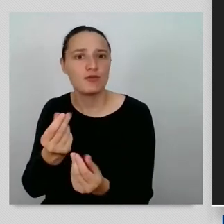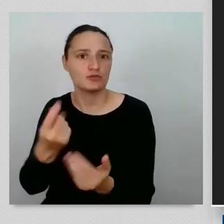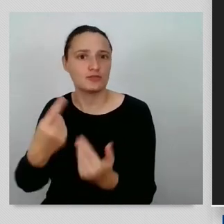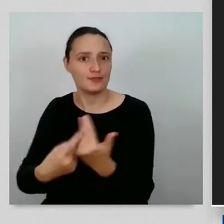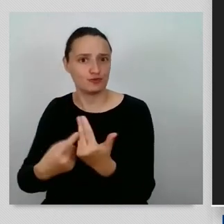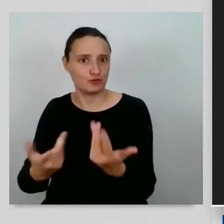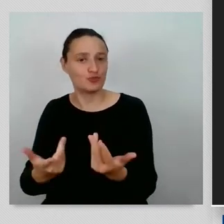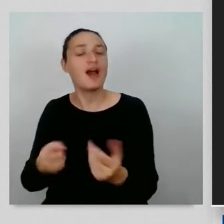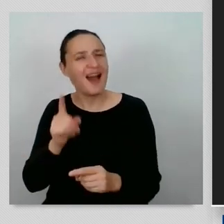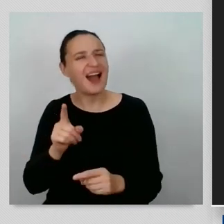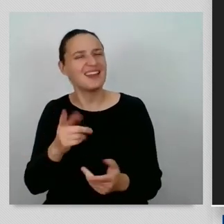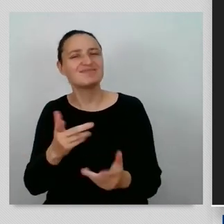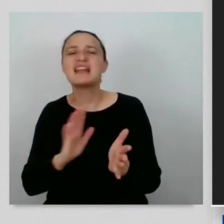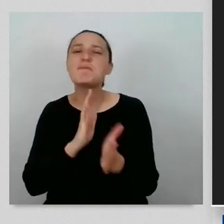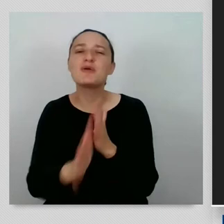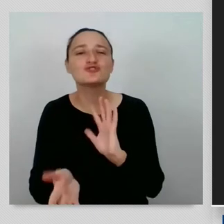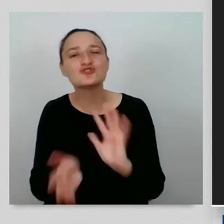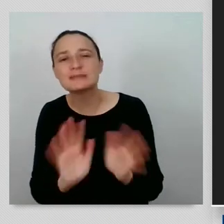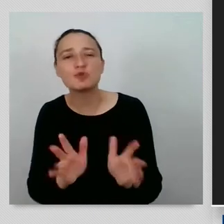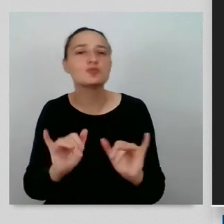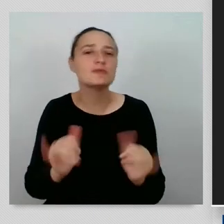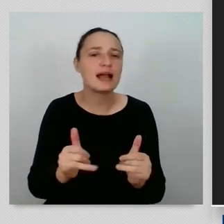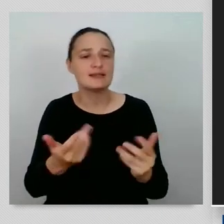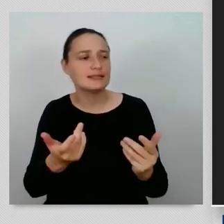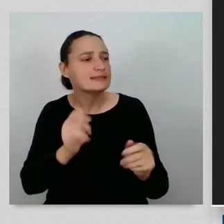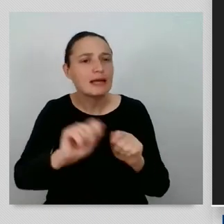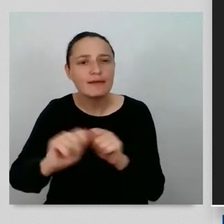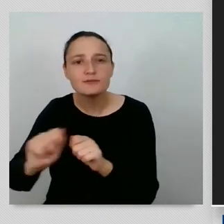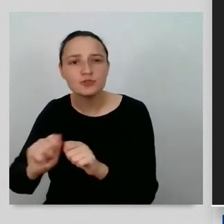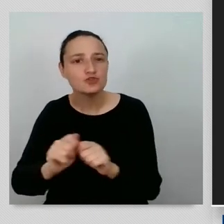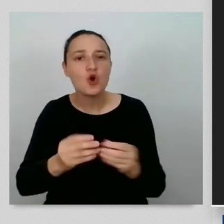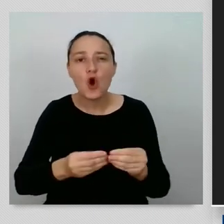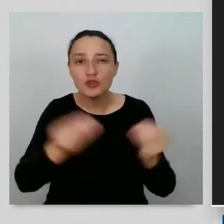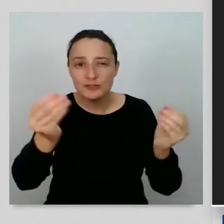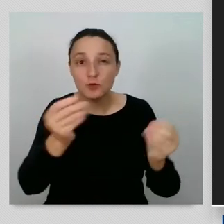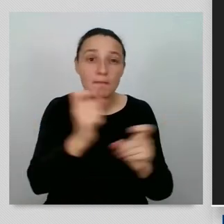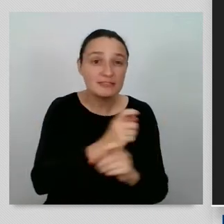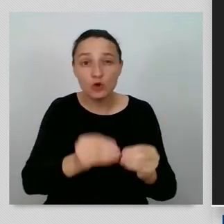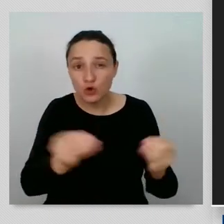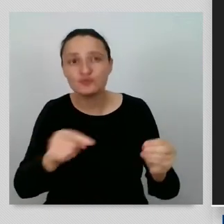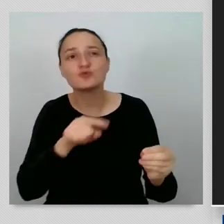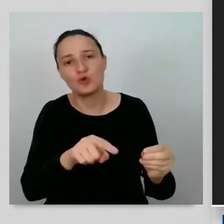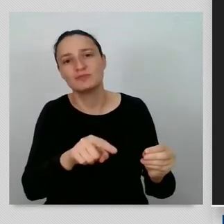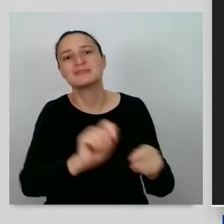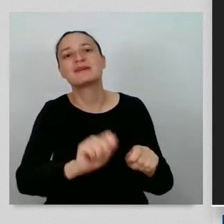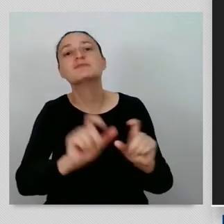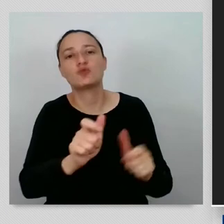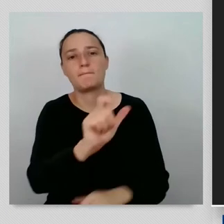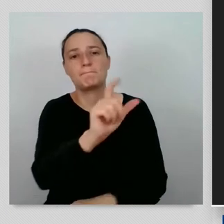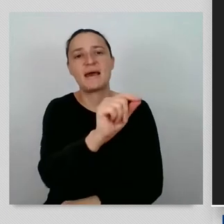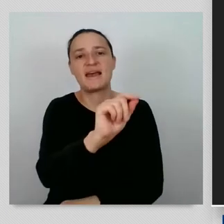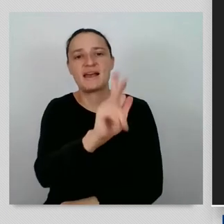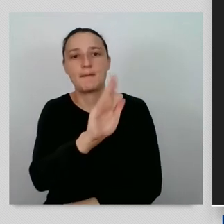najbardziej zobiektywizowanym, najprostszym czynnikiem pomiaru wskaźnika rozwojowego jest PKB. Wskaźnik PKB